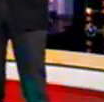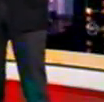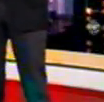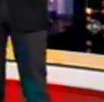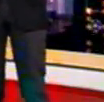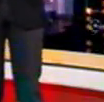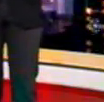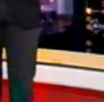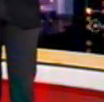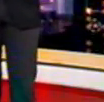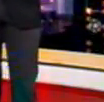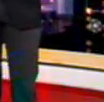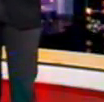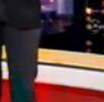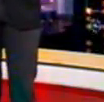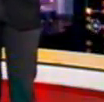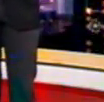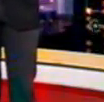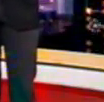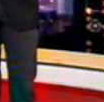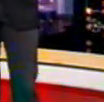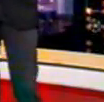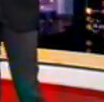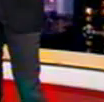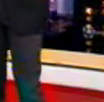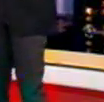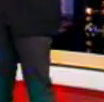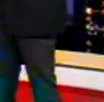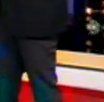Dua lagi mayat mangsa bot tunda dilanggar, kapal dagang ditemui.